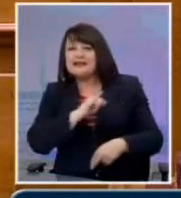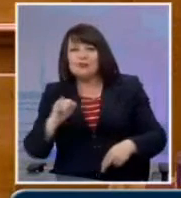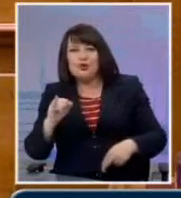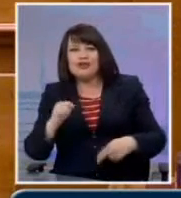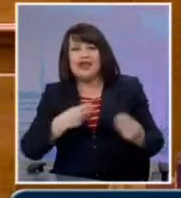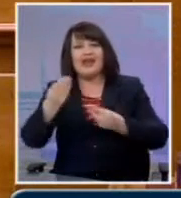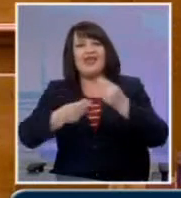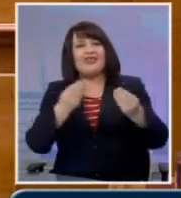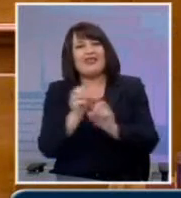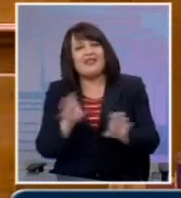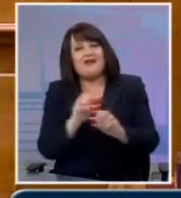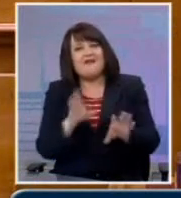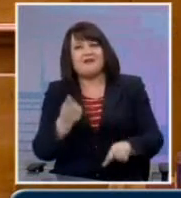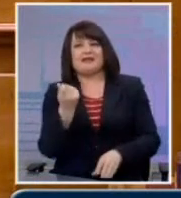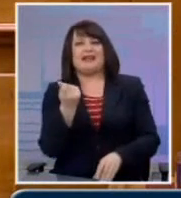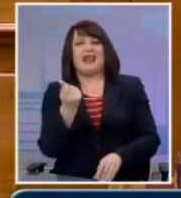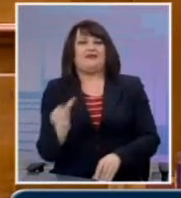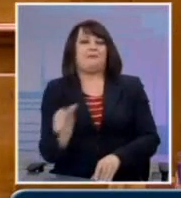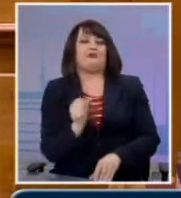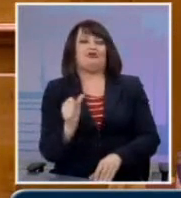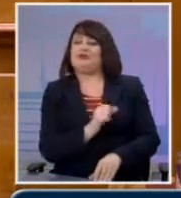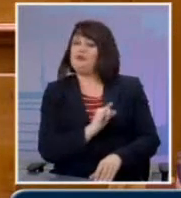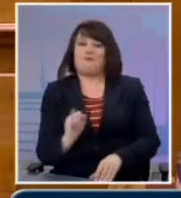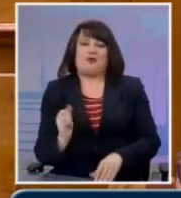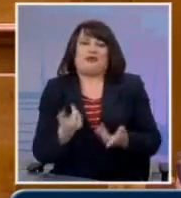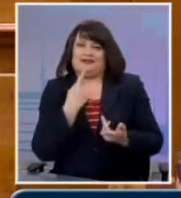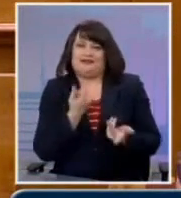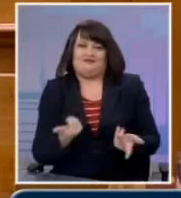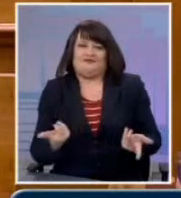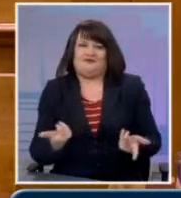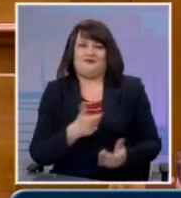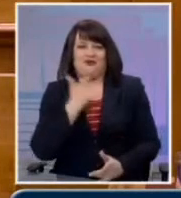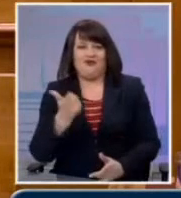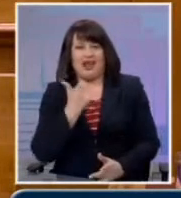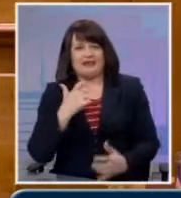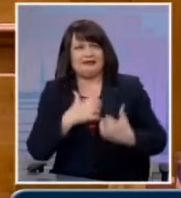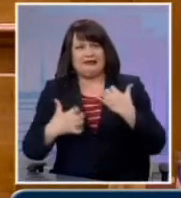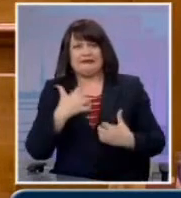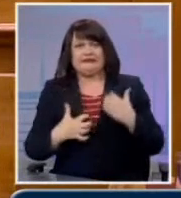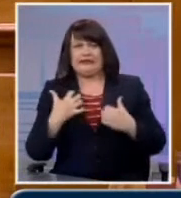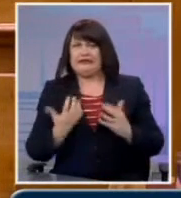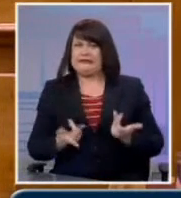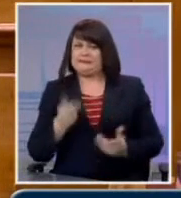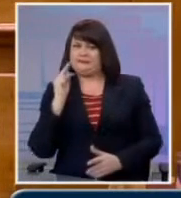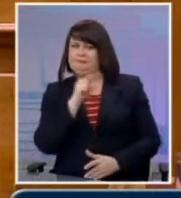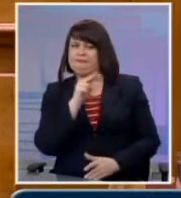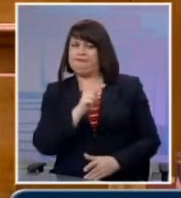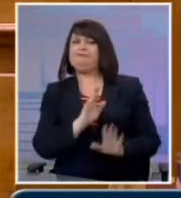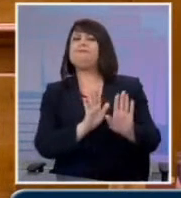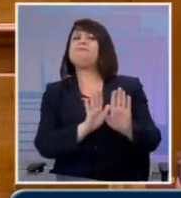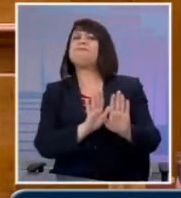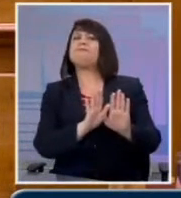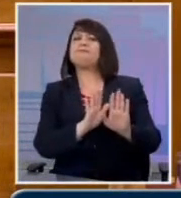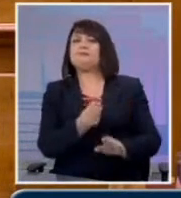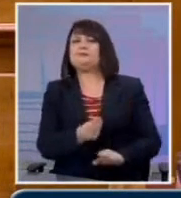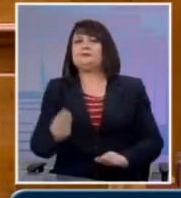μοιράζει στα media shop διαφήμιση και να παίρνει επιστροφές. Αλλά σας βλέπω και ανησυχείτε πολύ. Σας συστήνω να ανησυχείτε